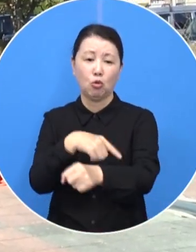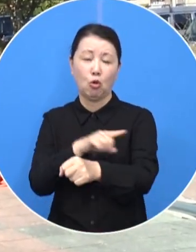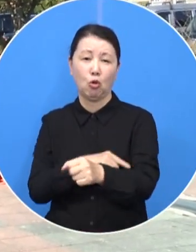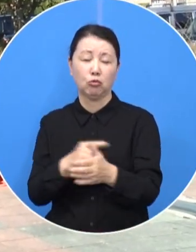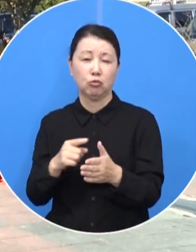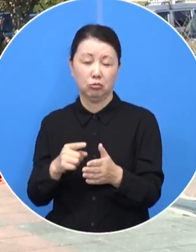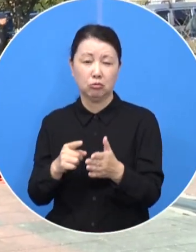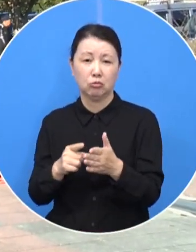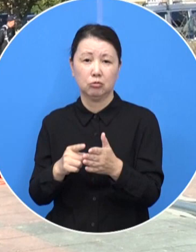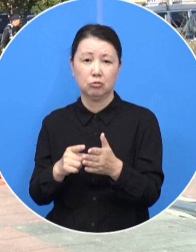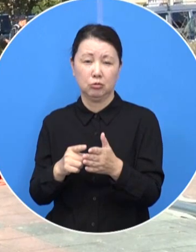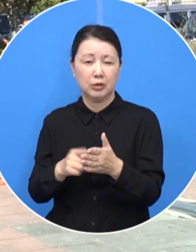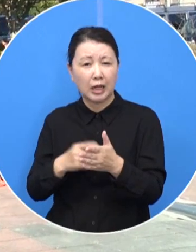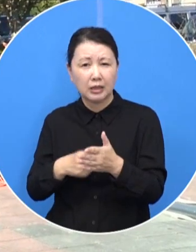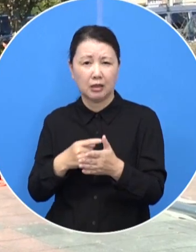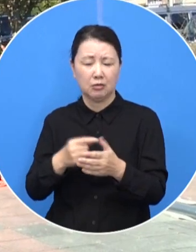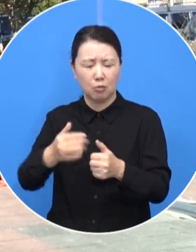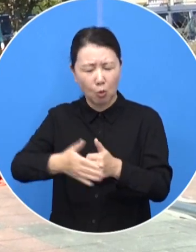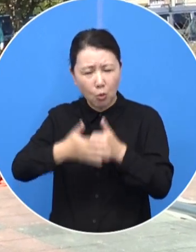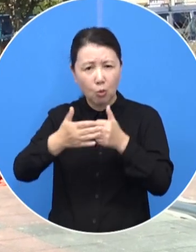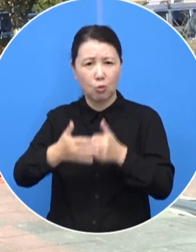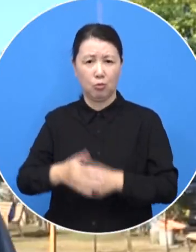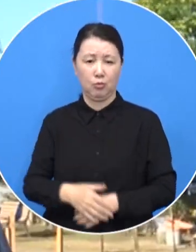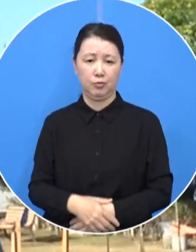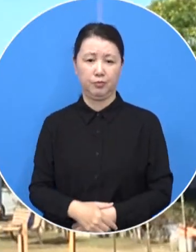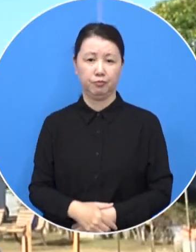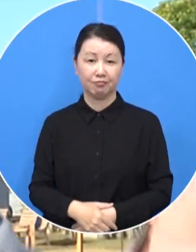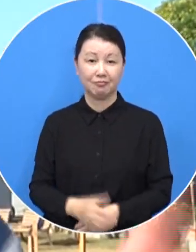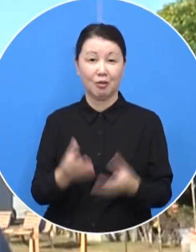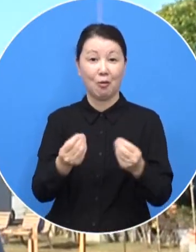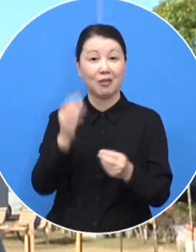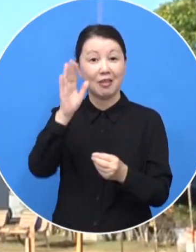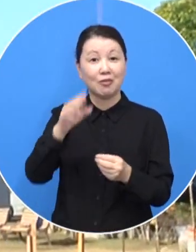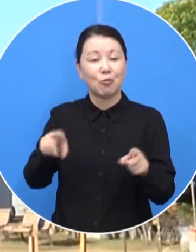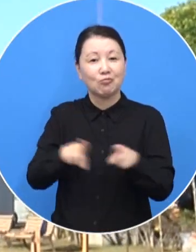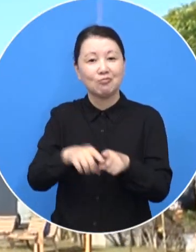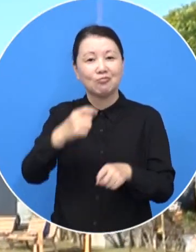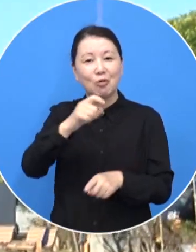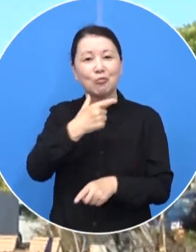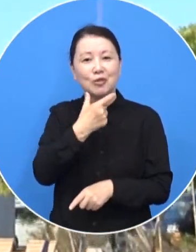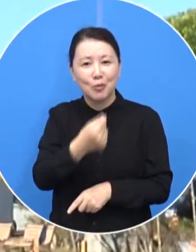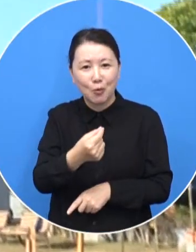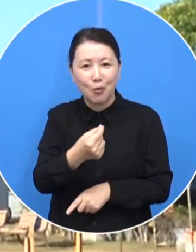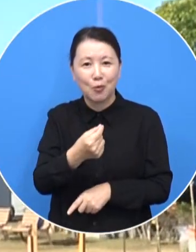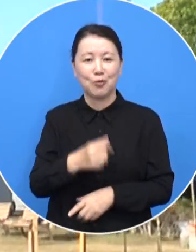がないので、まあ、ありがたいですよね。一緒にあと飲みたいです。